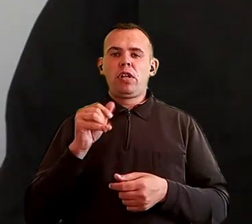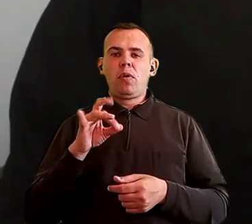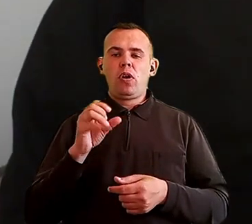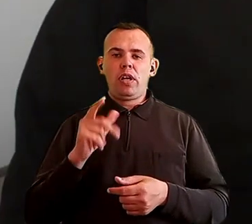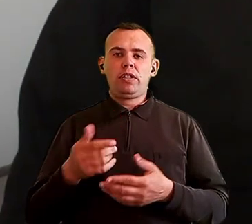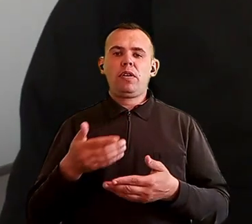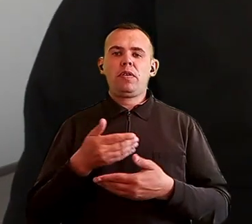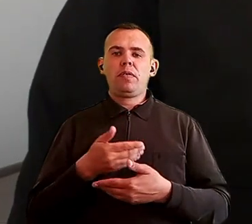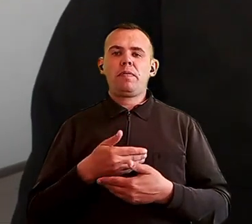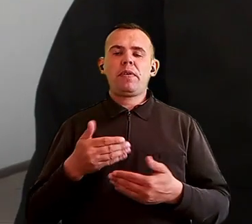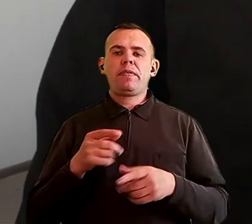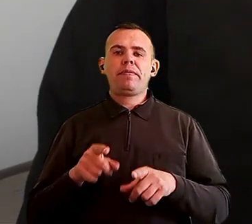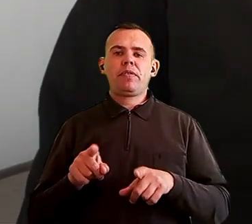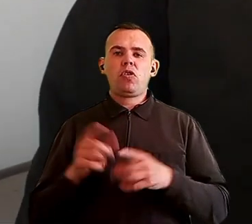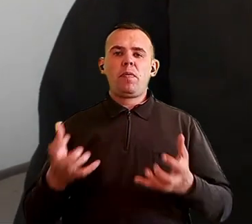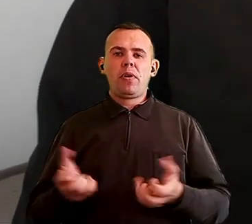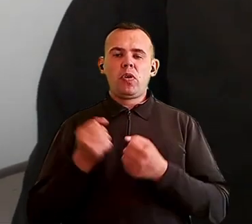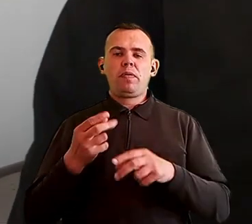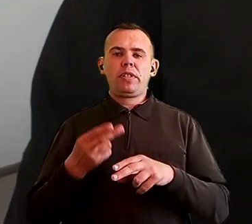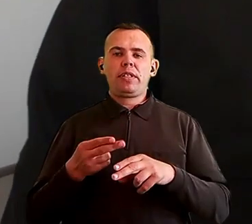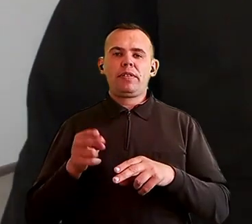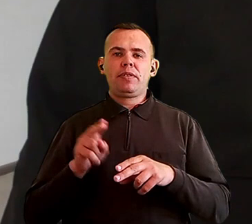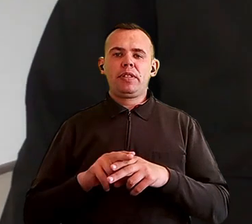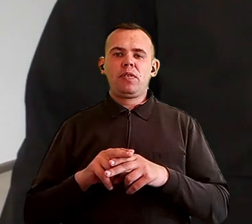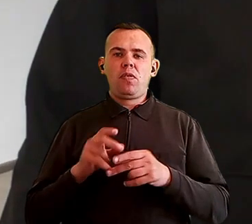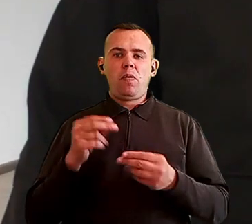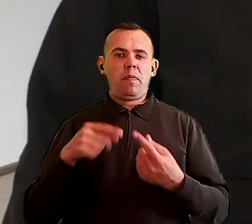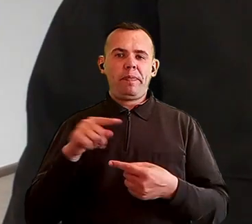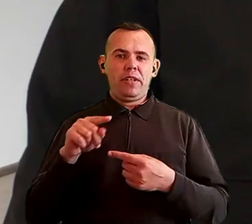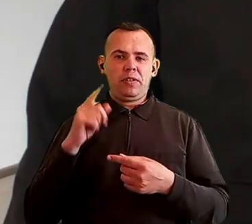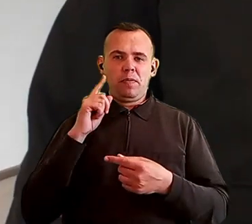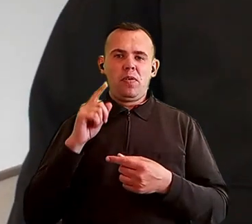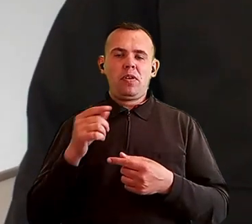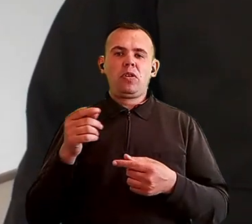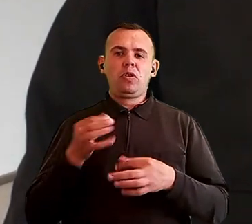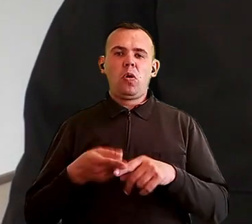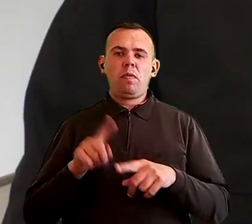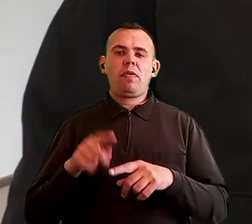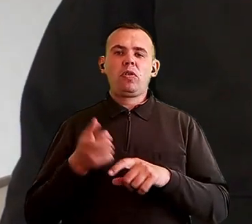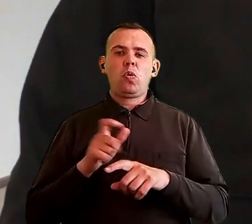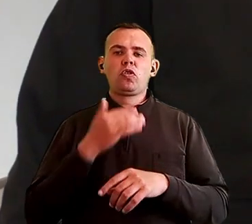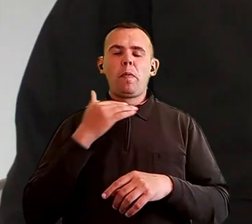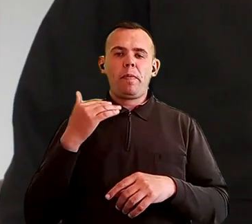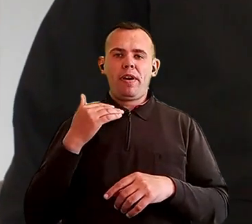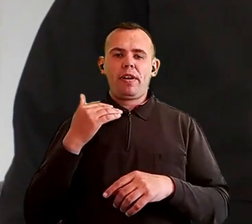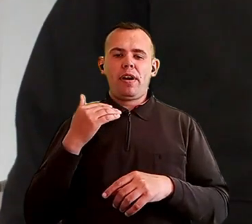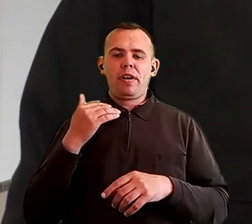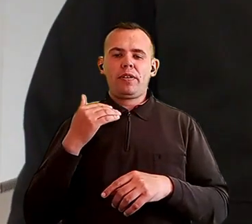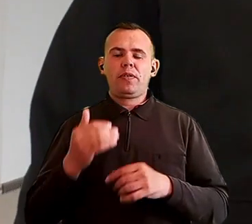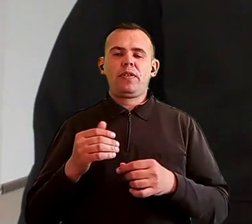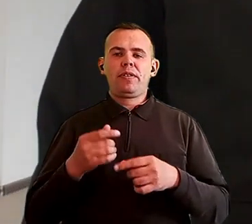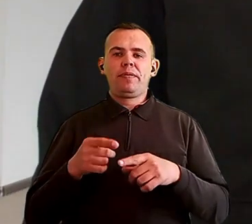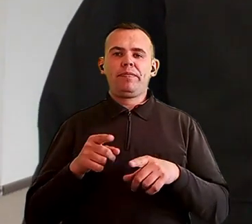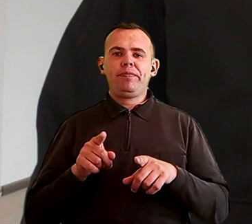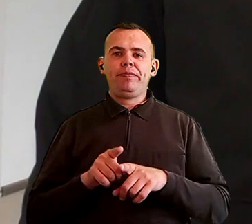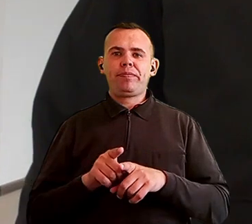надзвичайно велику підтримку отримуємо з місцевого бізнесу, тому дуже багато лягає саме на його плечі.